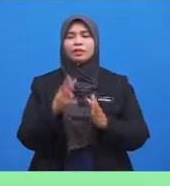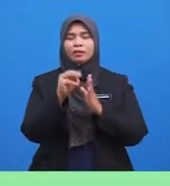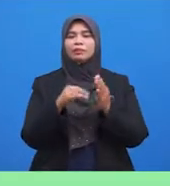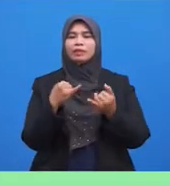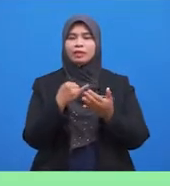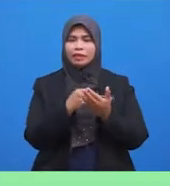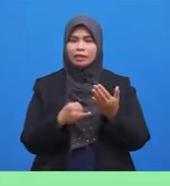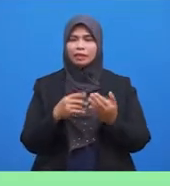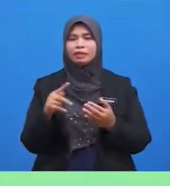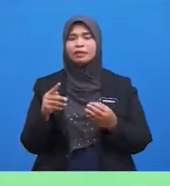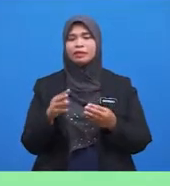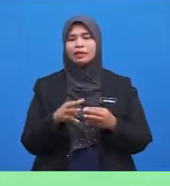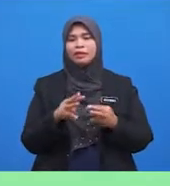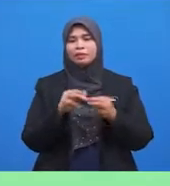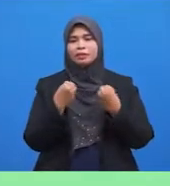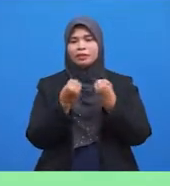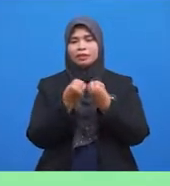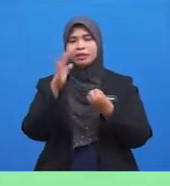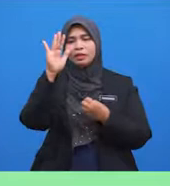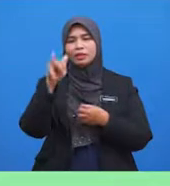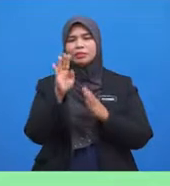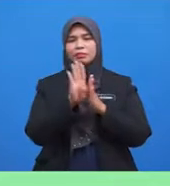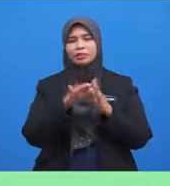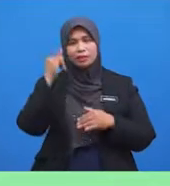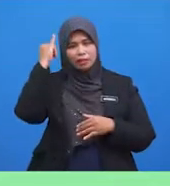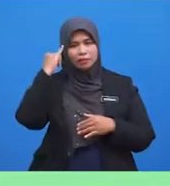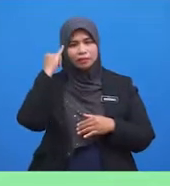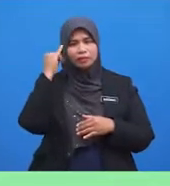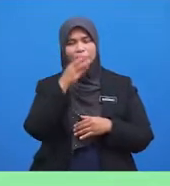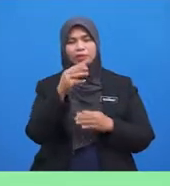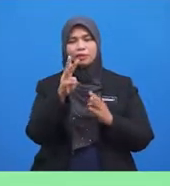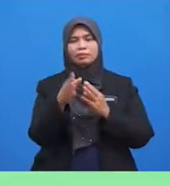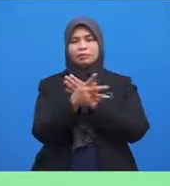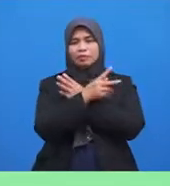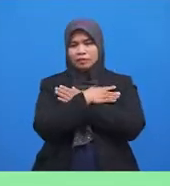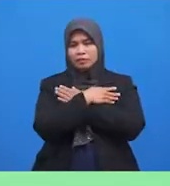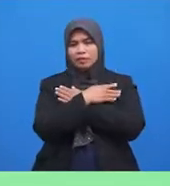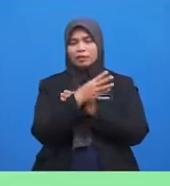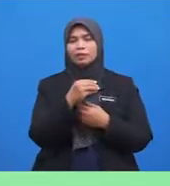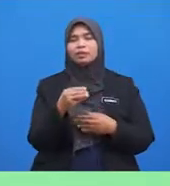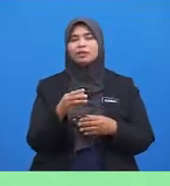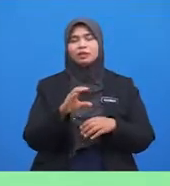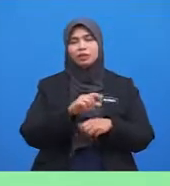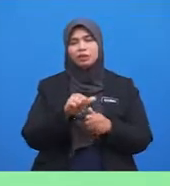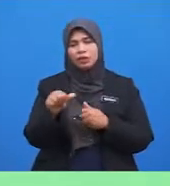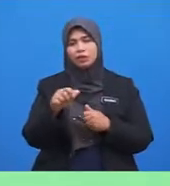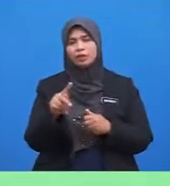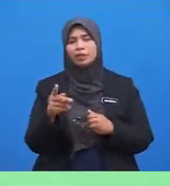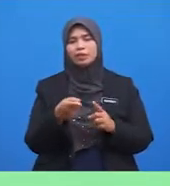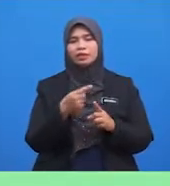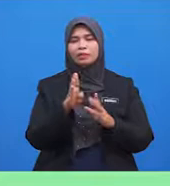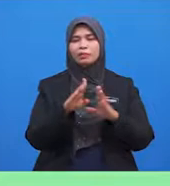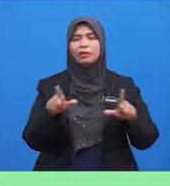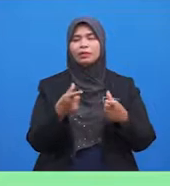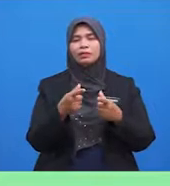Melahirkan masyarakat yang berilmu dan penyayang serta mengelakkan daripada berlaku